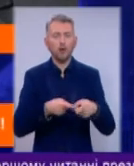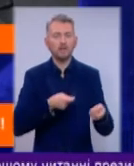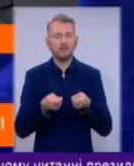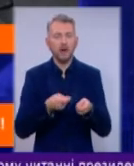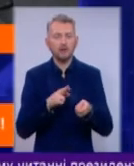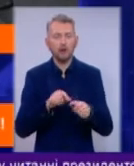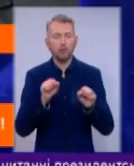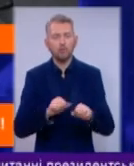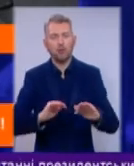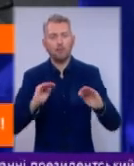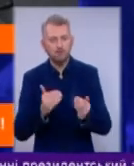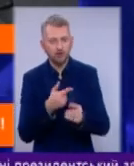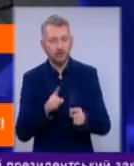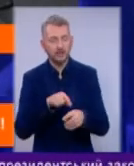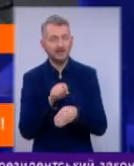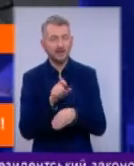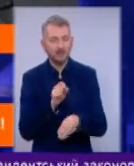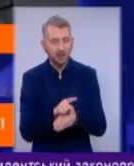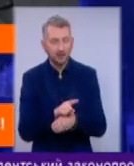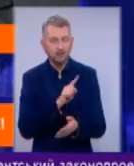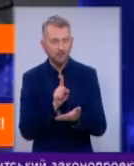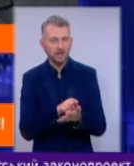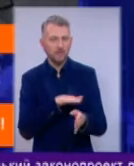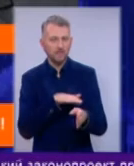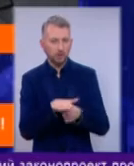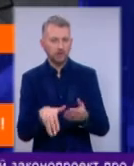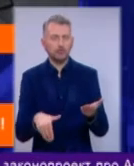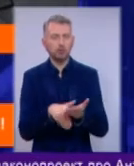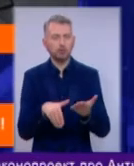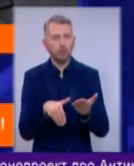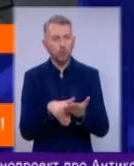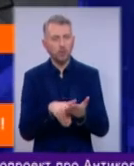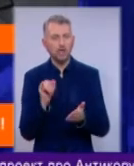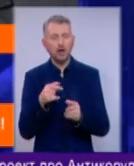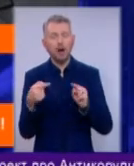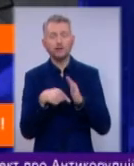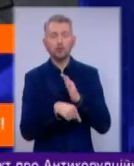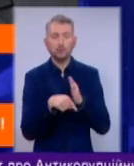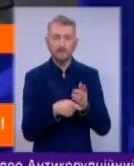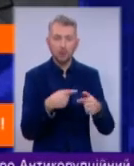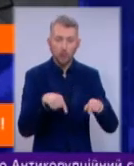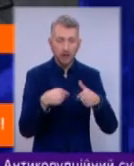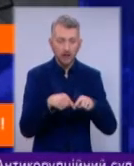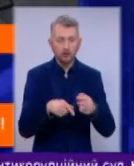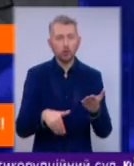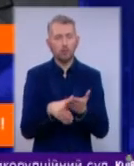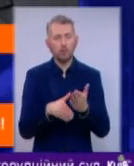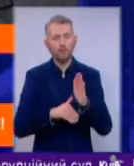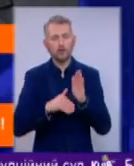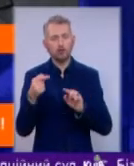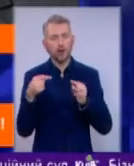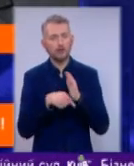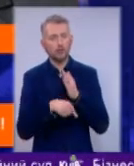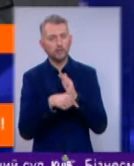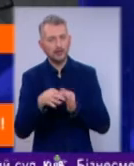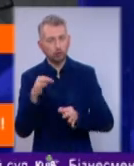якомога менше. І це завдання ми повинні виконати з допомогою антикорупційних органів, з допомогою Вищого антикорупційного